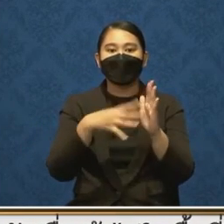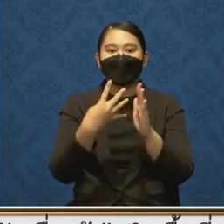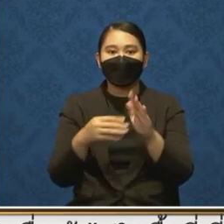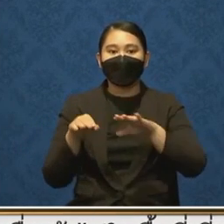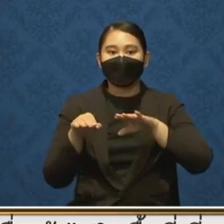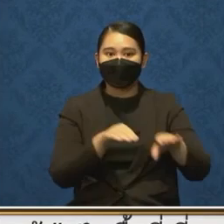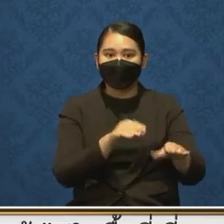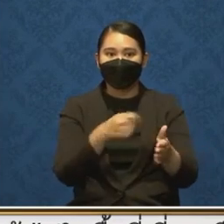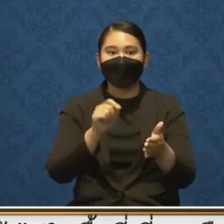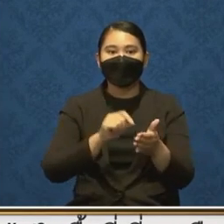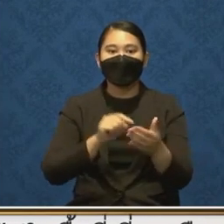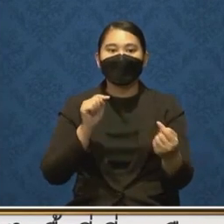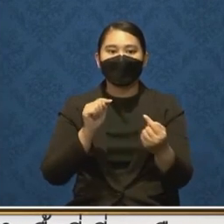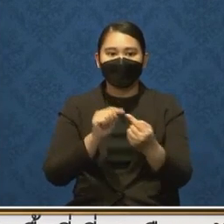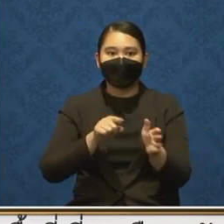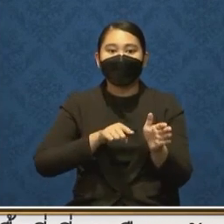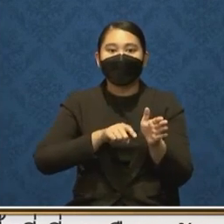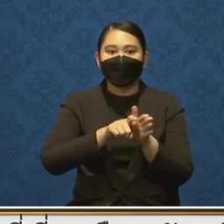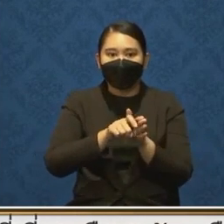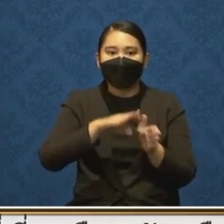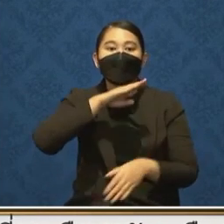วโรบมolinaก